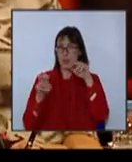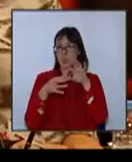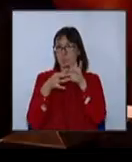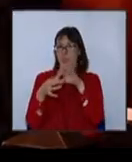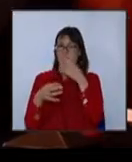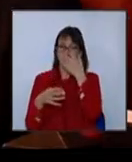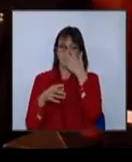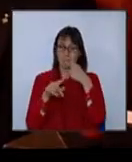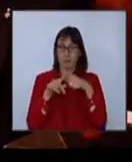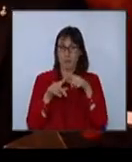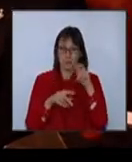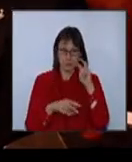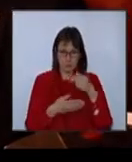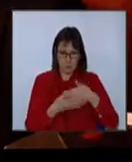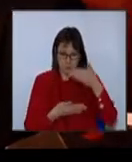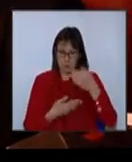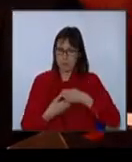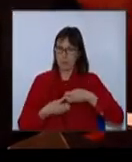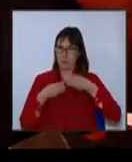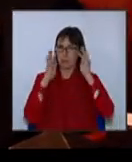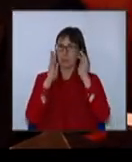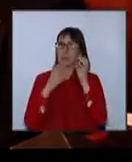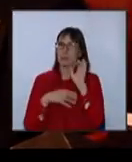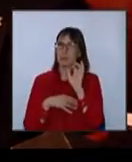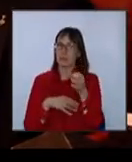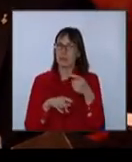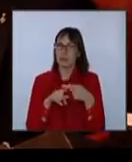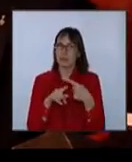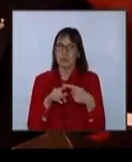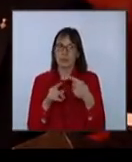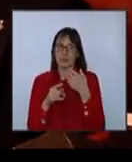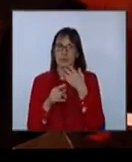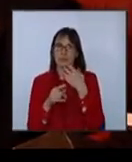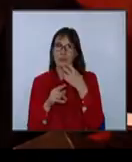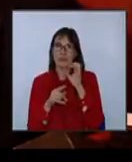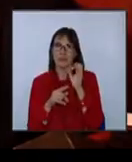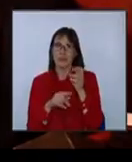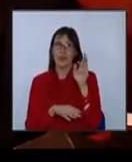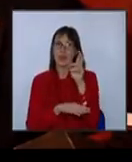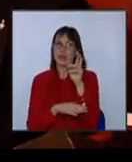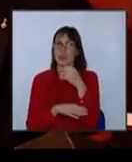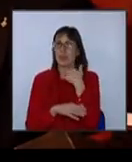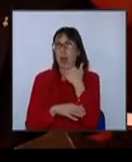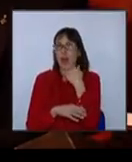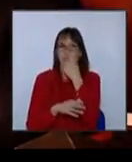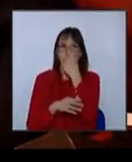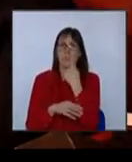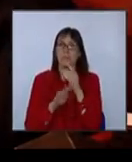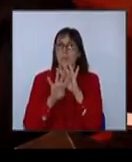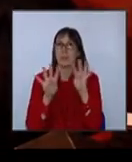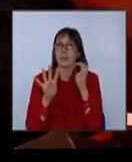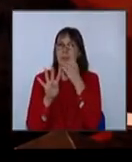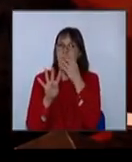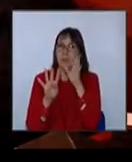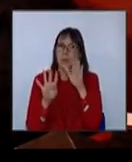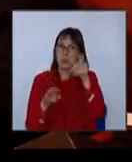sentit, perquè quan vam veure la fotografia sí que ens va sobtar una miqueta. Si haguéssim vist els regidors de l'equip de govern, doncs no. Però al veure